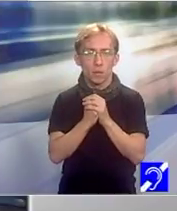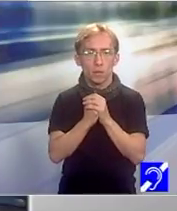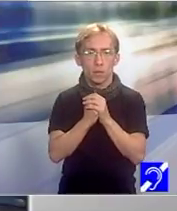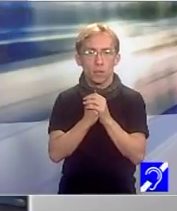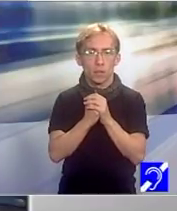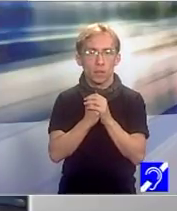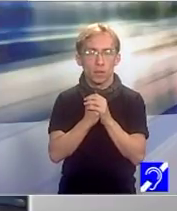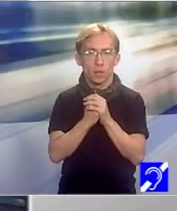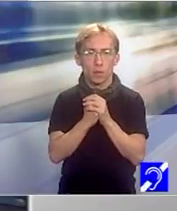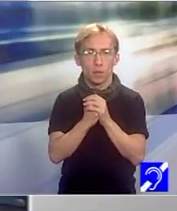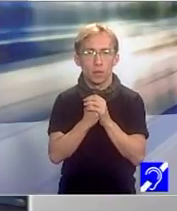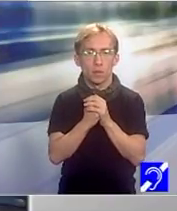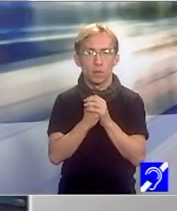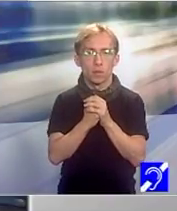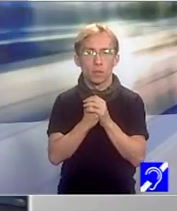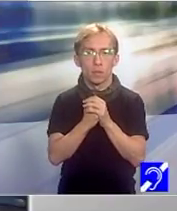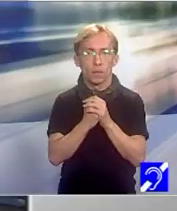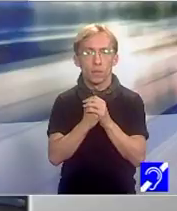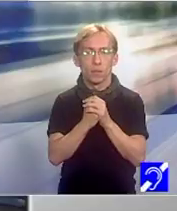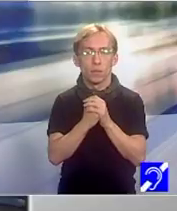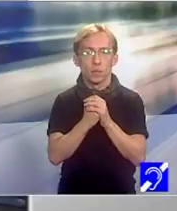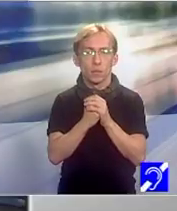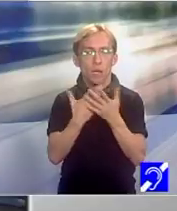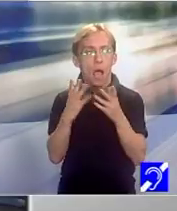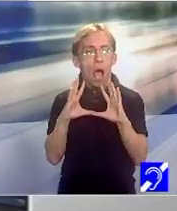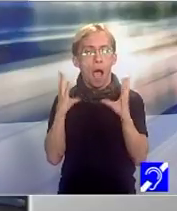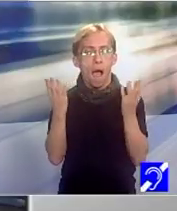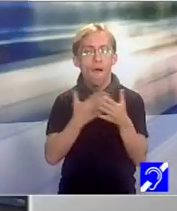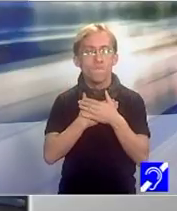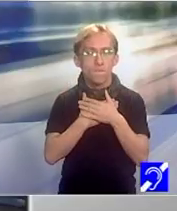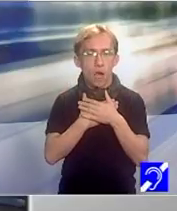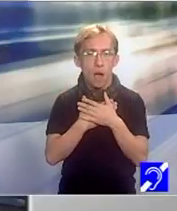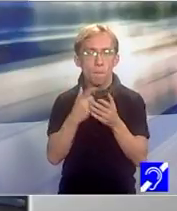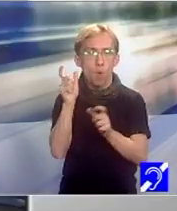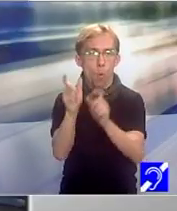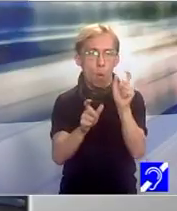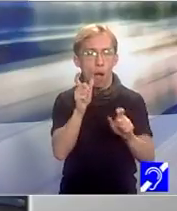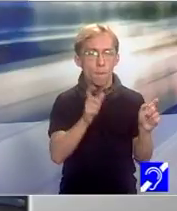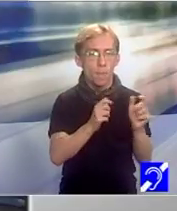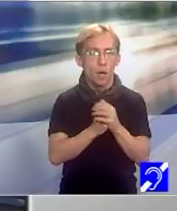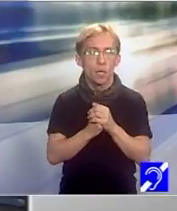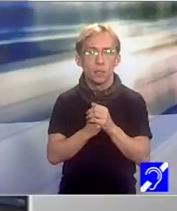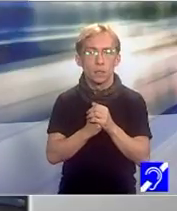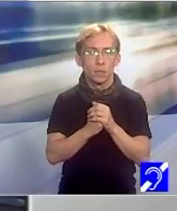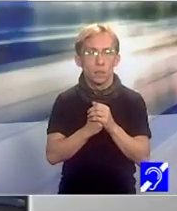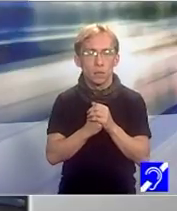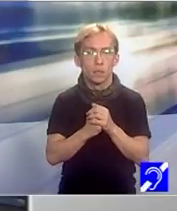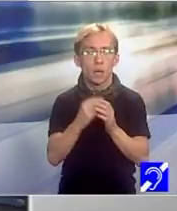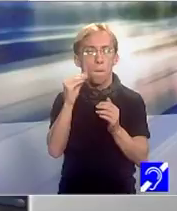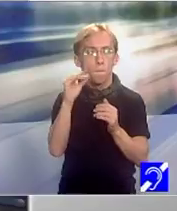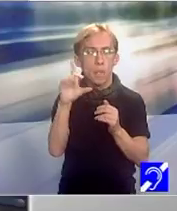a Matterhornului. Wow. Da, avem oameni care au permis de submarin, permis de